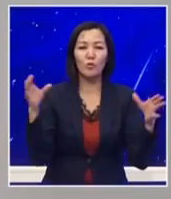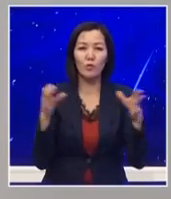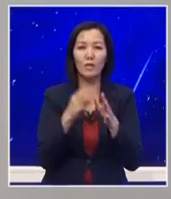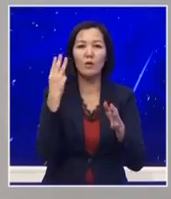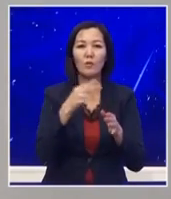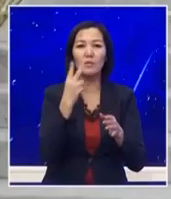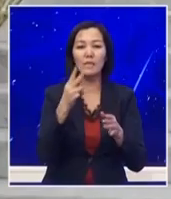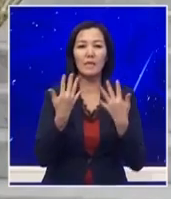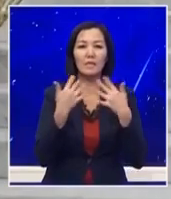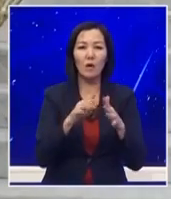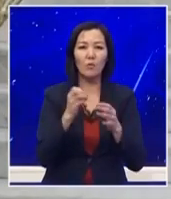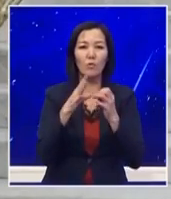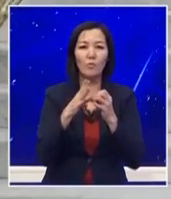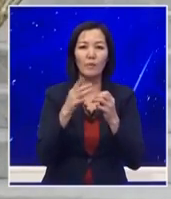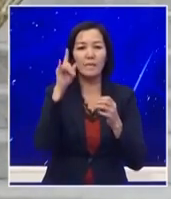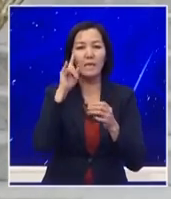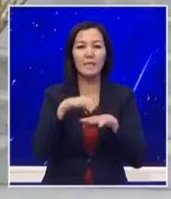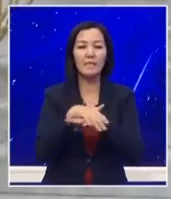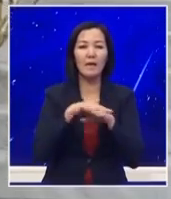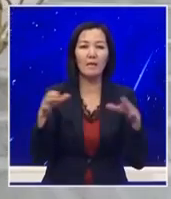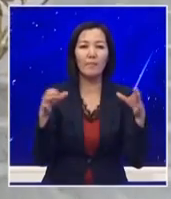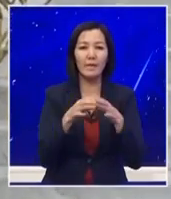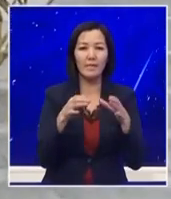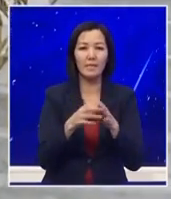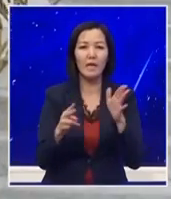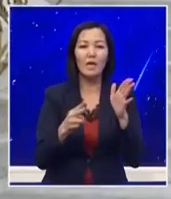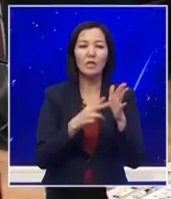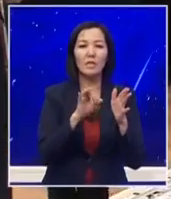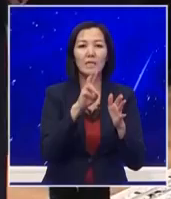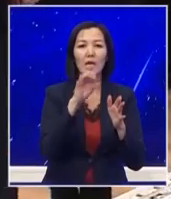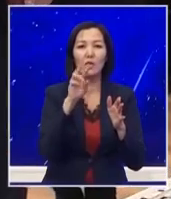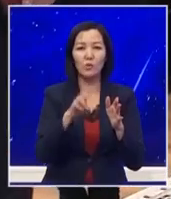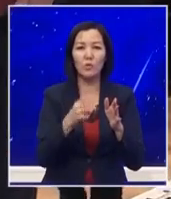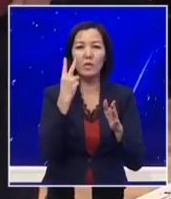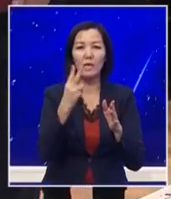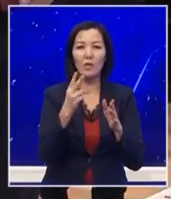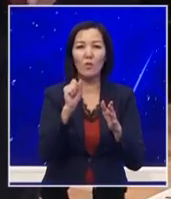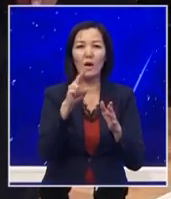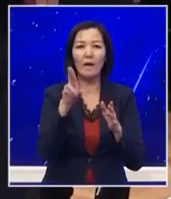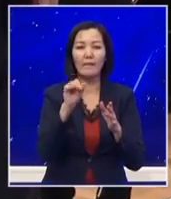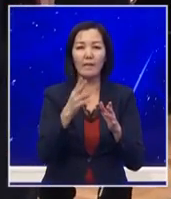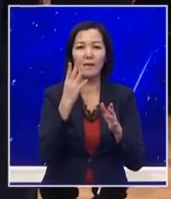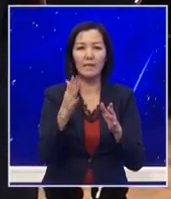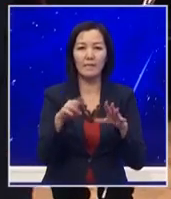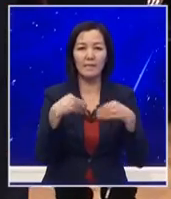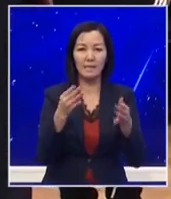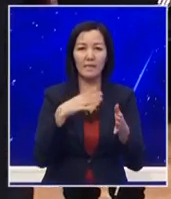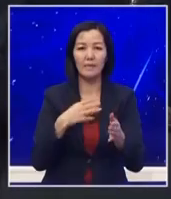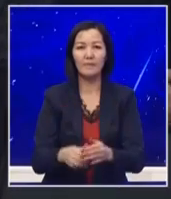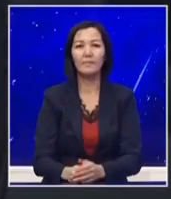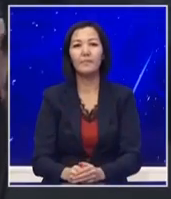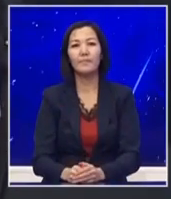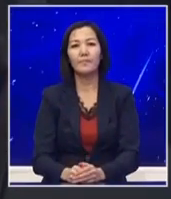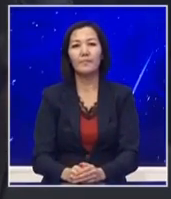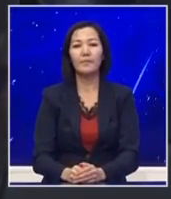Оның 304-і Нұр Отанға, 32-сі ауылға, 15-і Қазақстанның халық партиясына, 7-і Ақжолға, 2-і Адалға